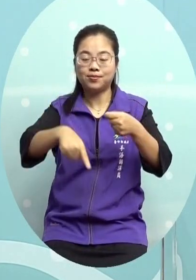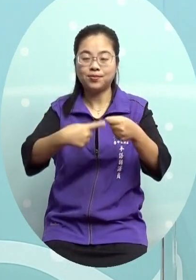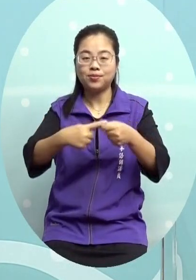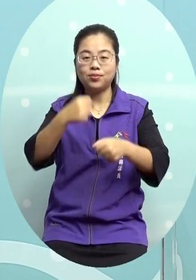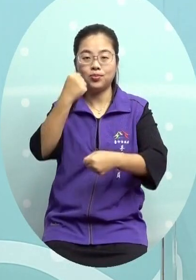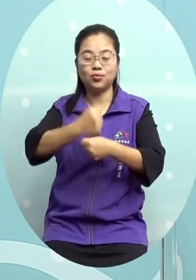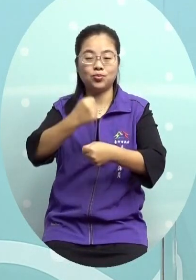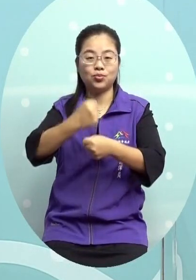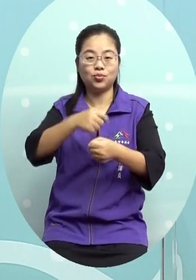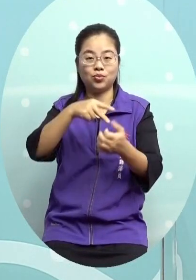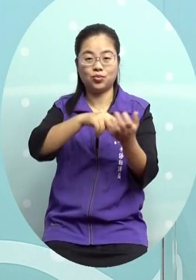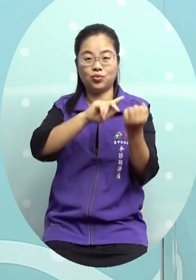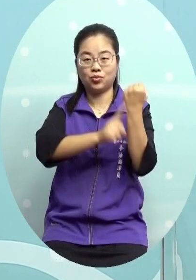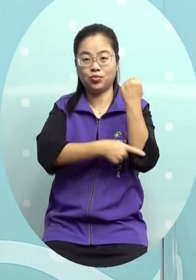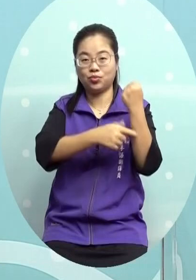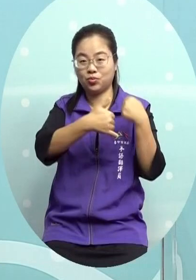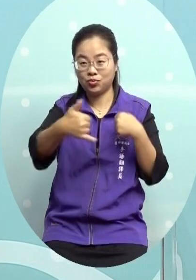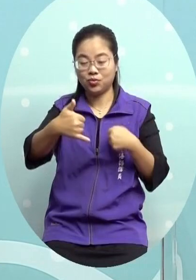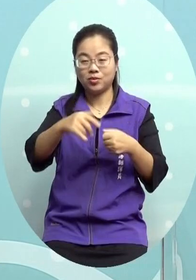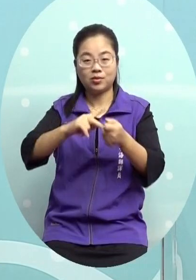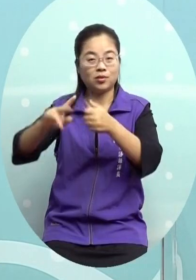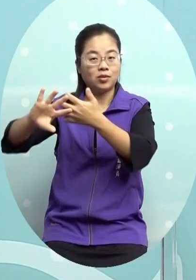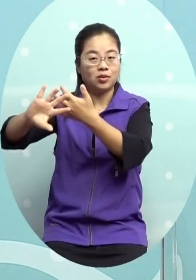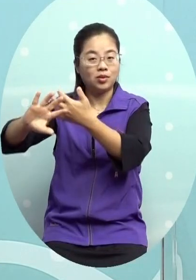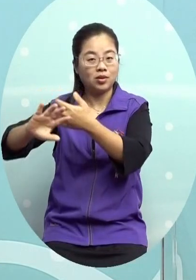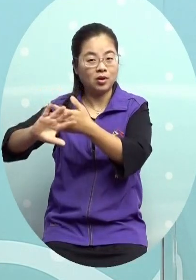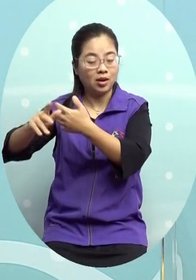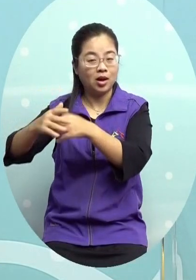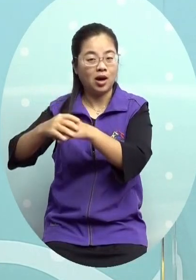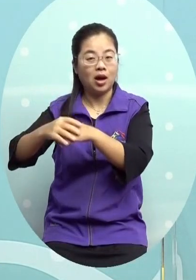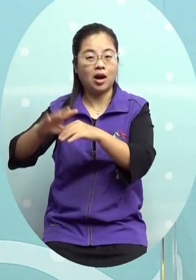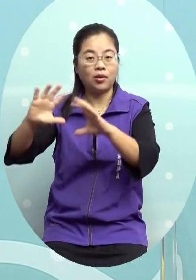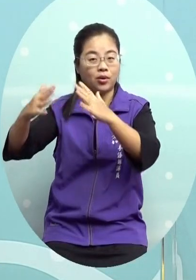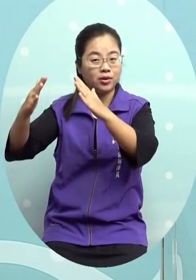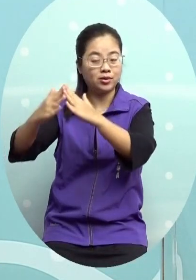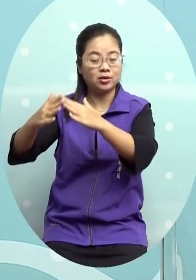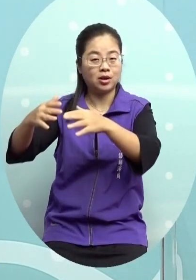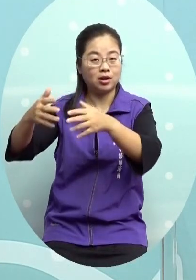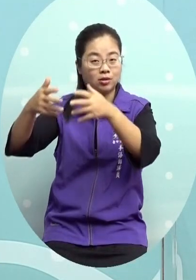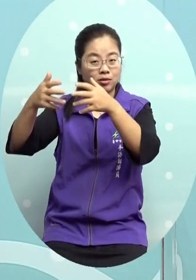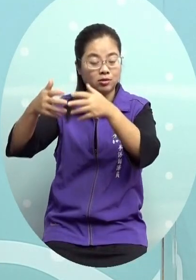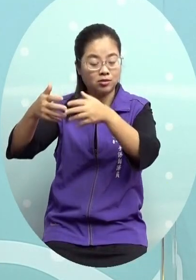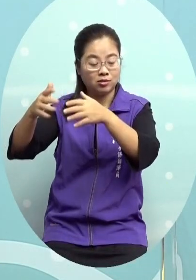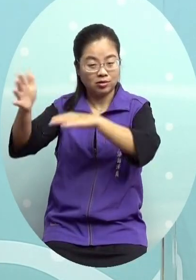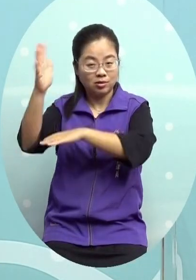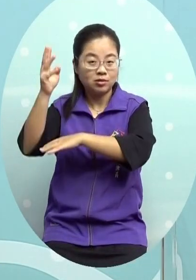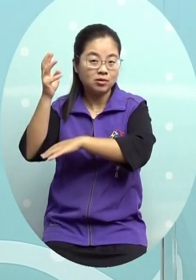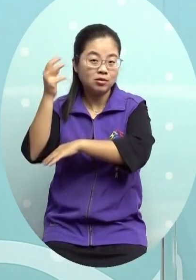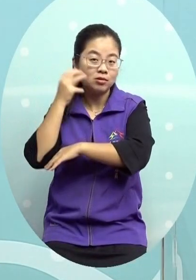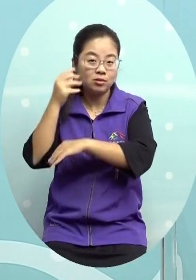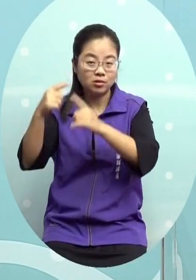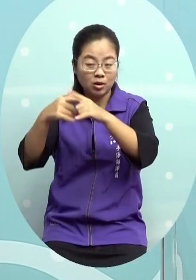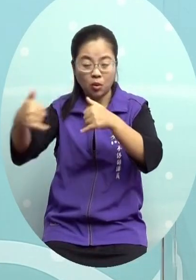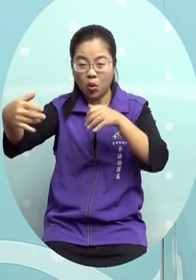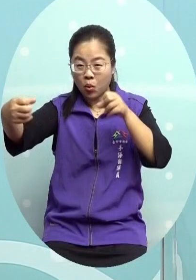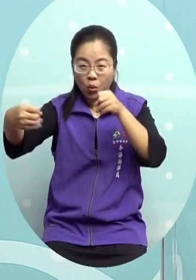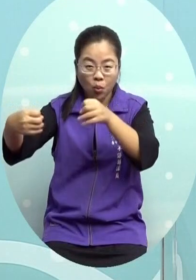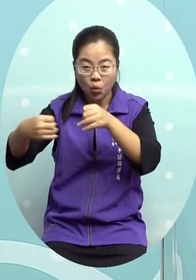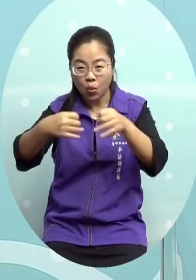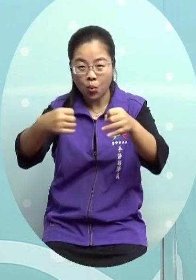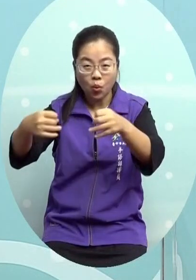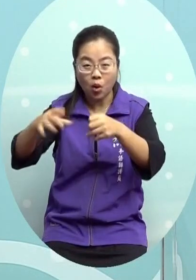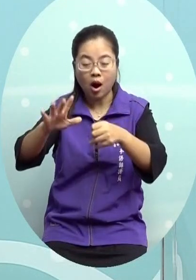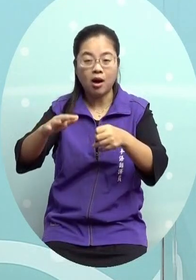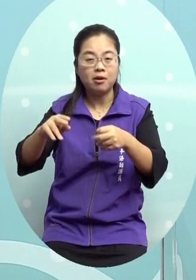为执政党的立委，跟其他国家的政治人物、其他国家的重要政党反复的讨论到，如